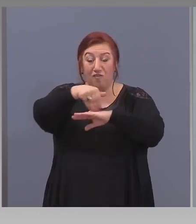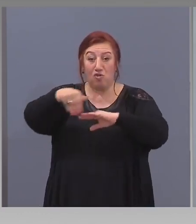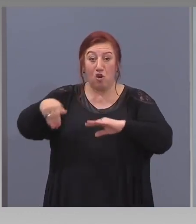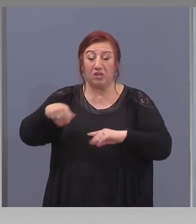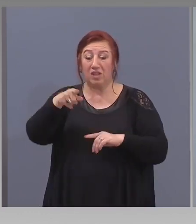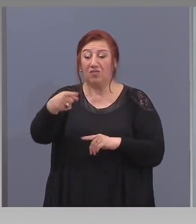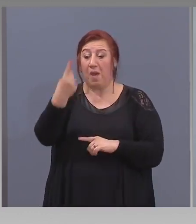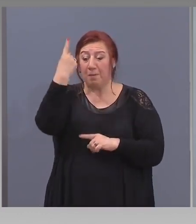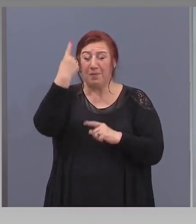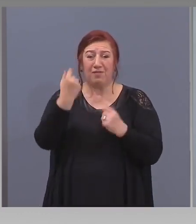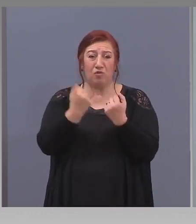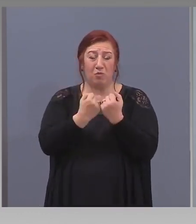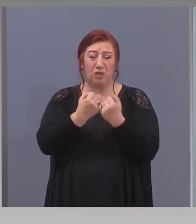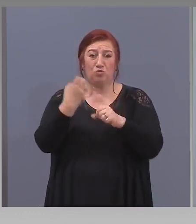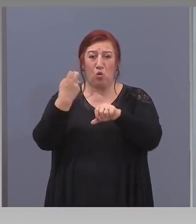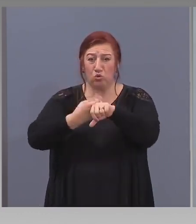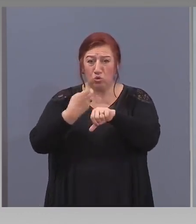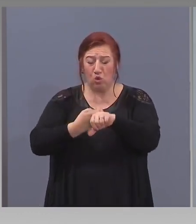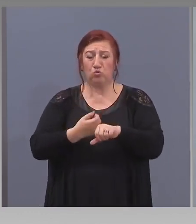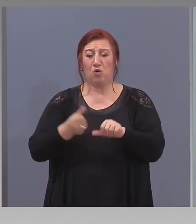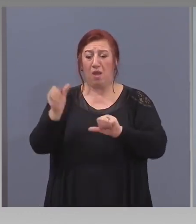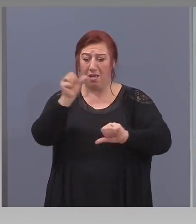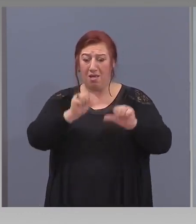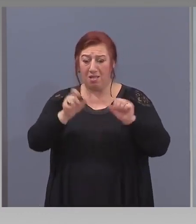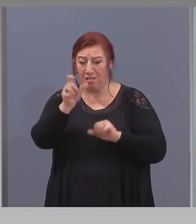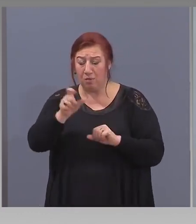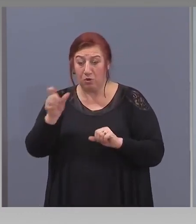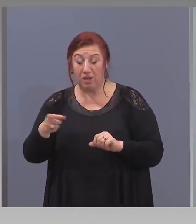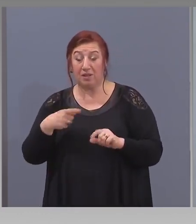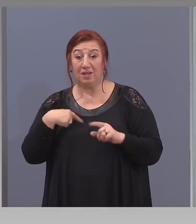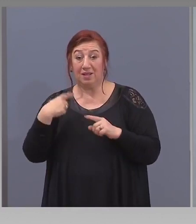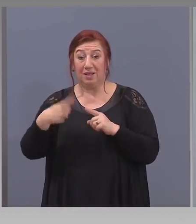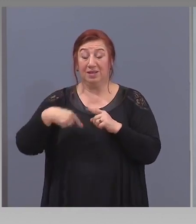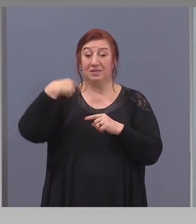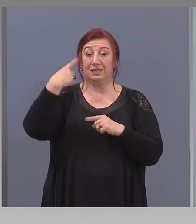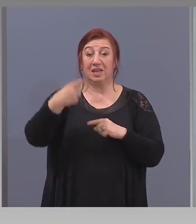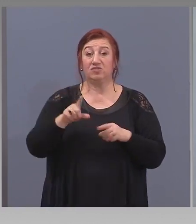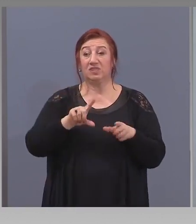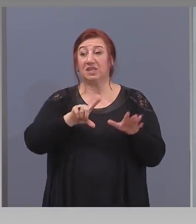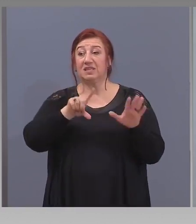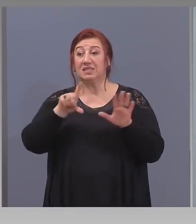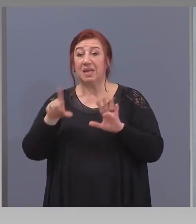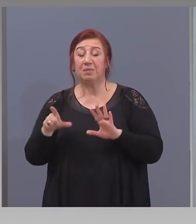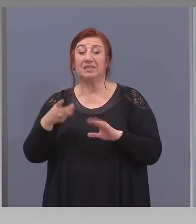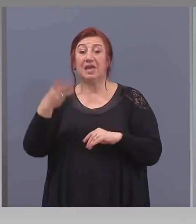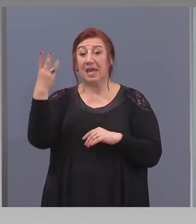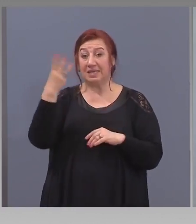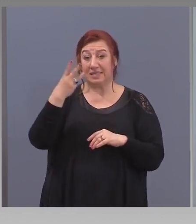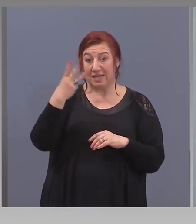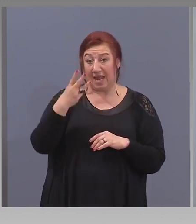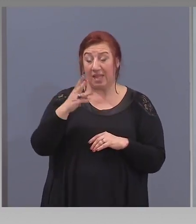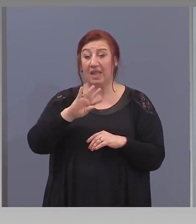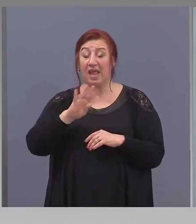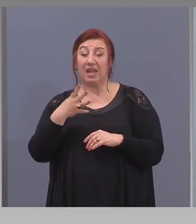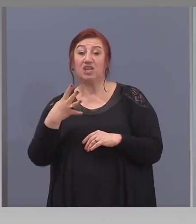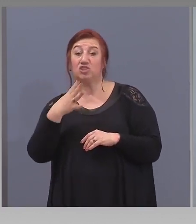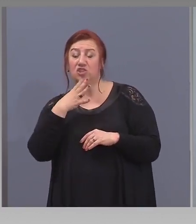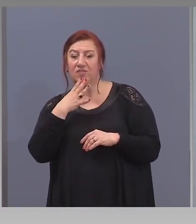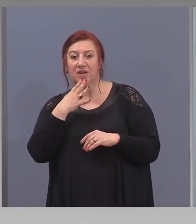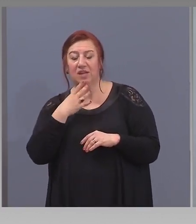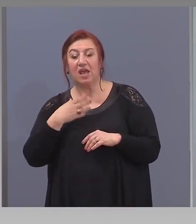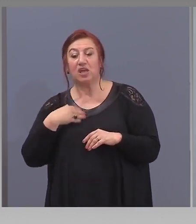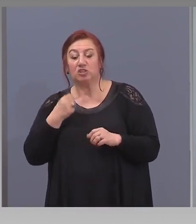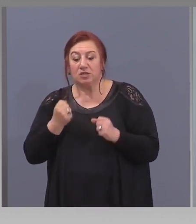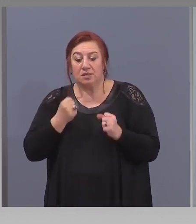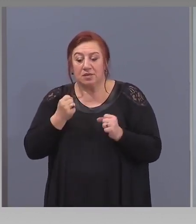нашите доктори и лаборанти. И ние другата седмица към трета, сряда, четвъртък, може би, ще наваксаме, за